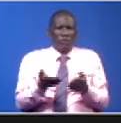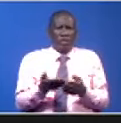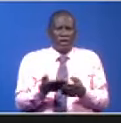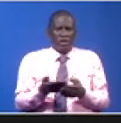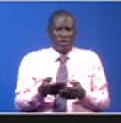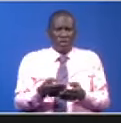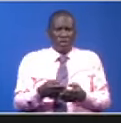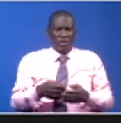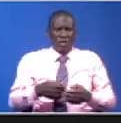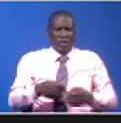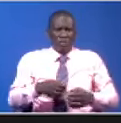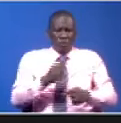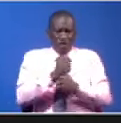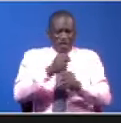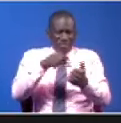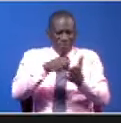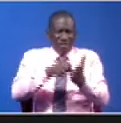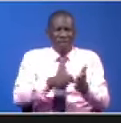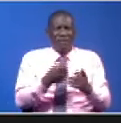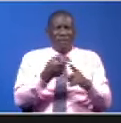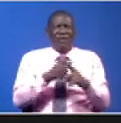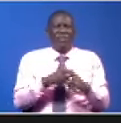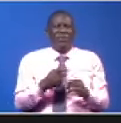intensity. Ndio maana